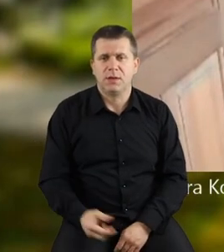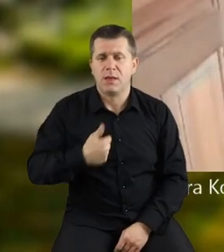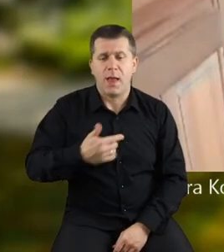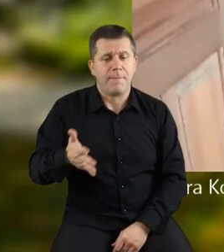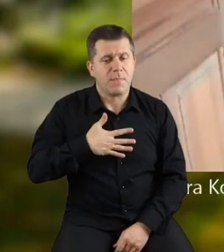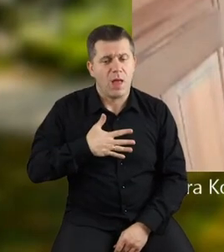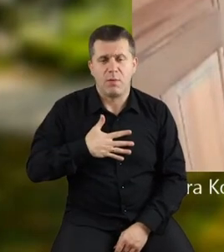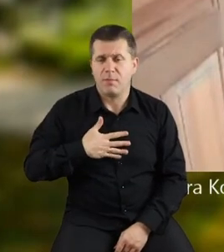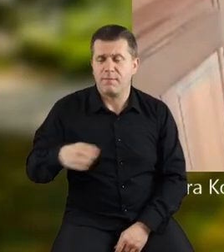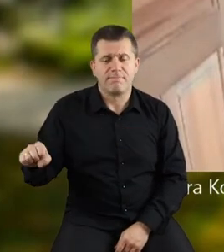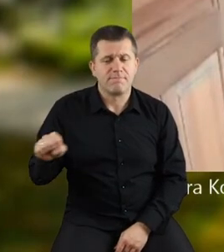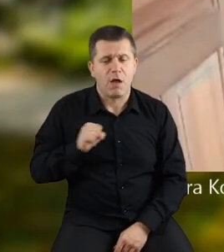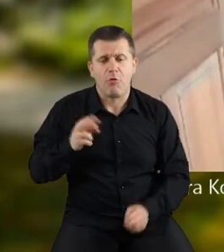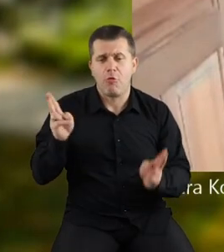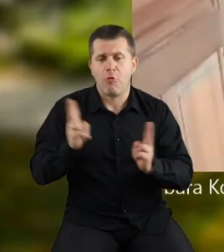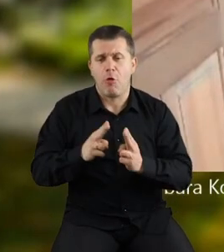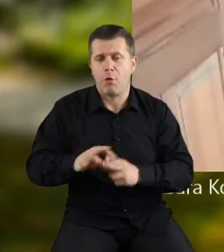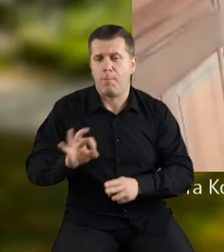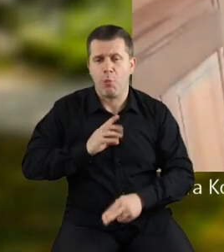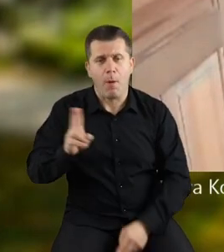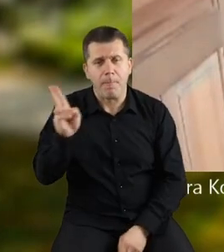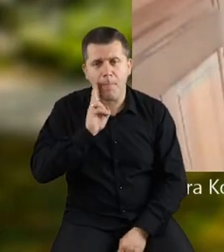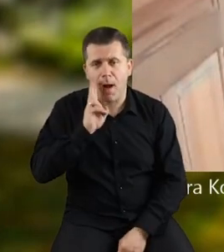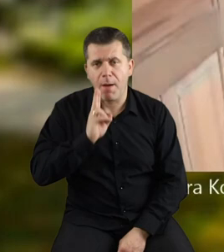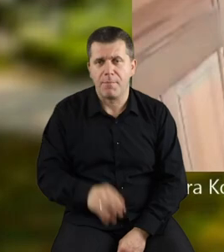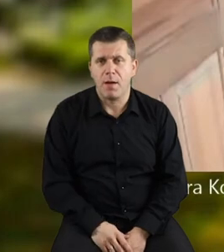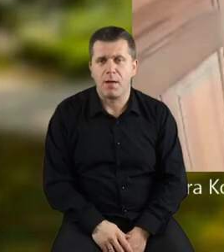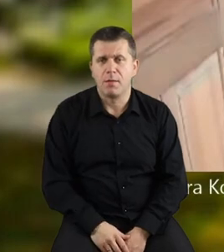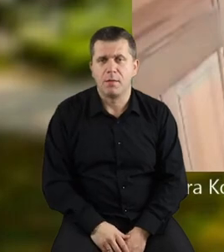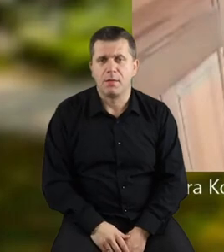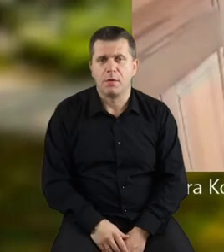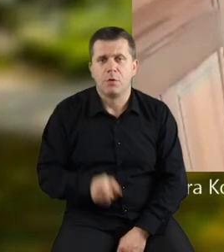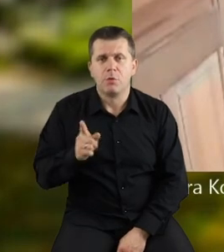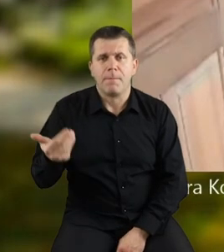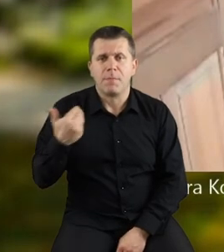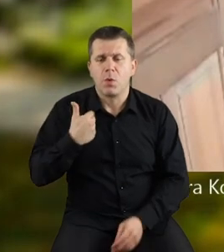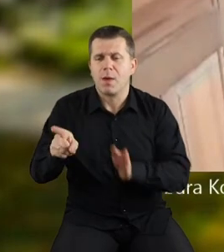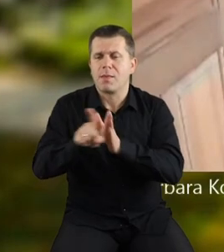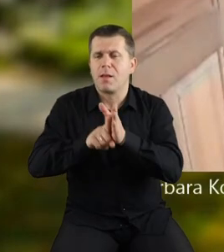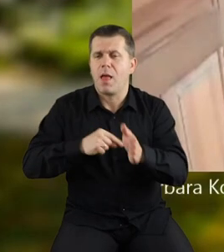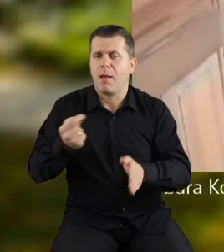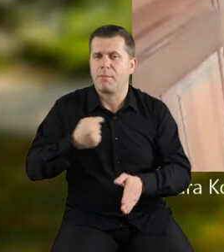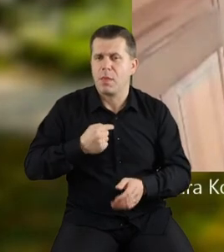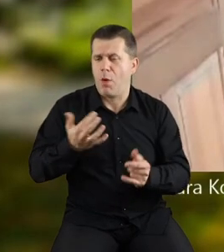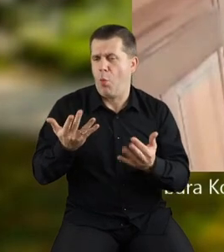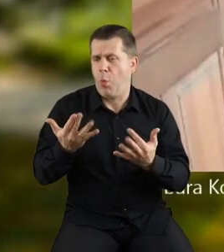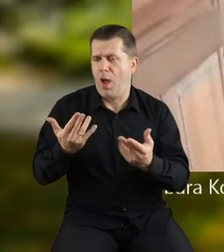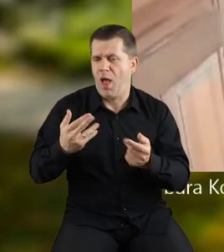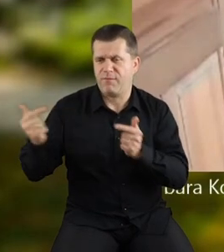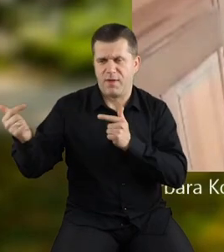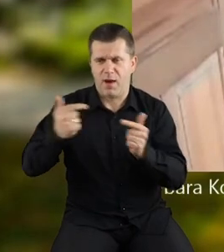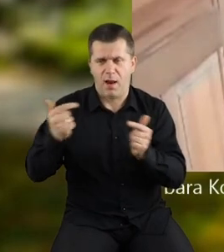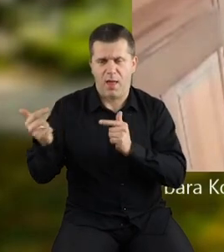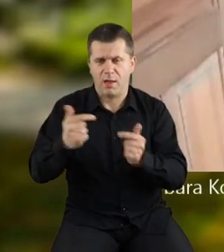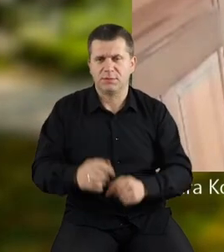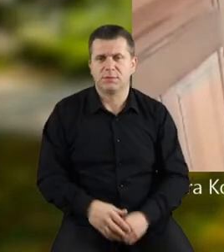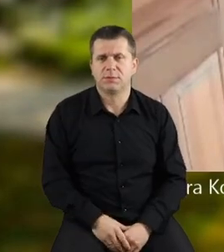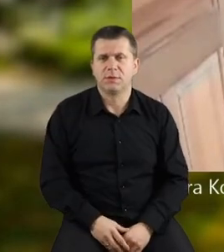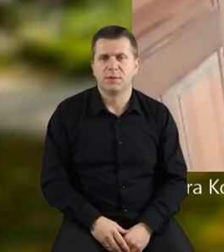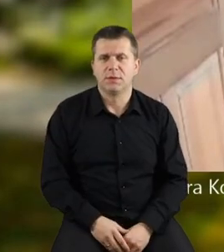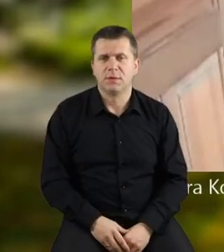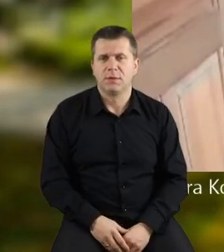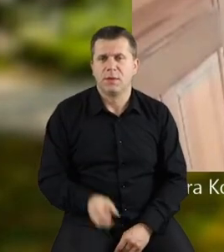dziecka. Ja miałam fantastyczny kontakt z moją mamą i to była dla mnie łatwa relacja.